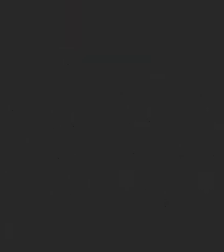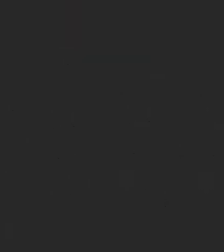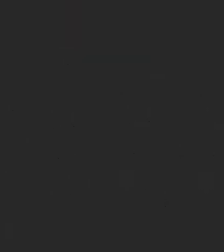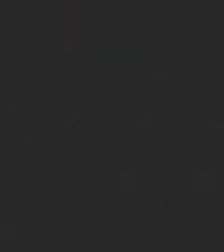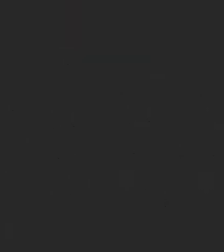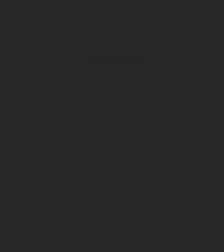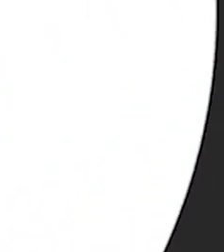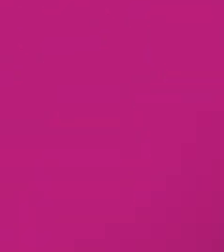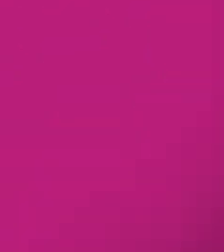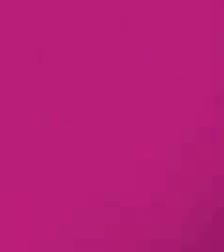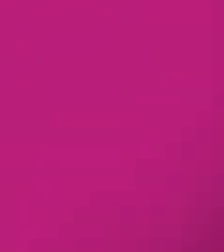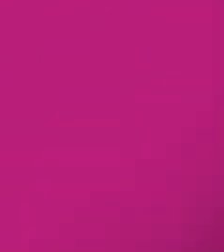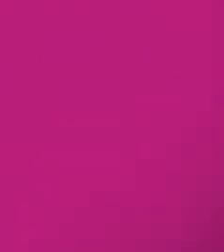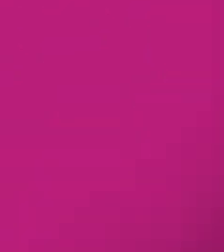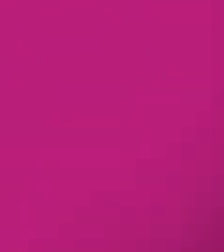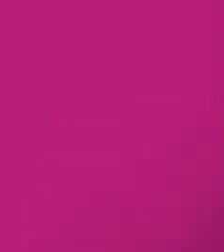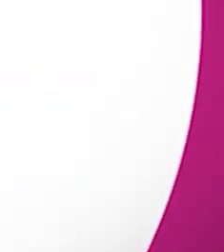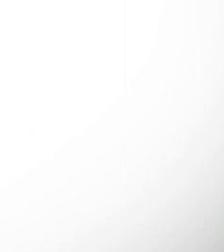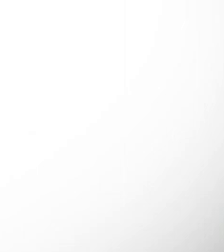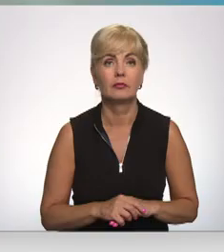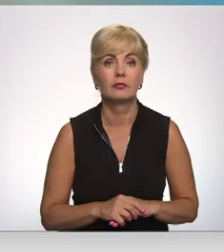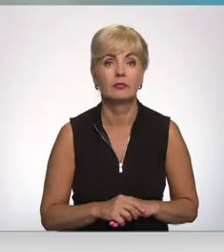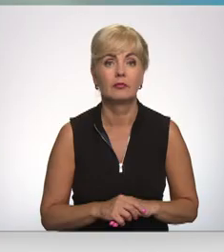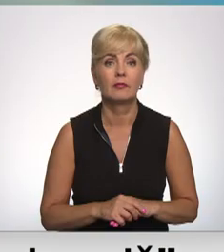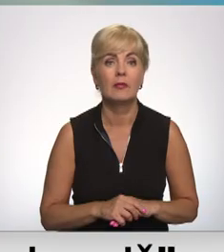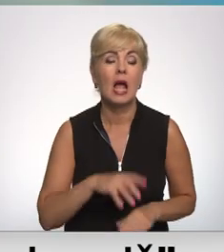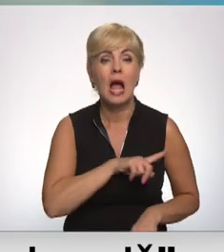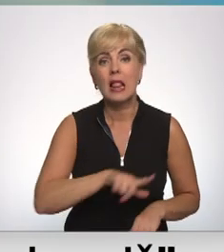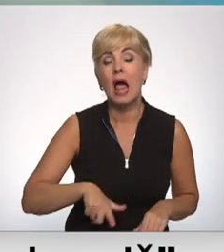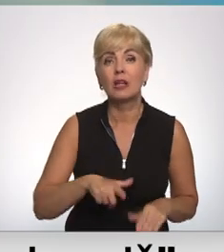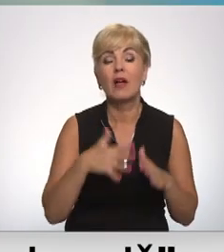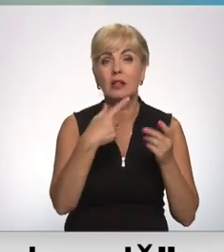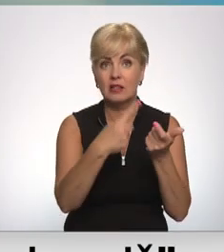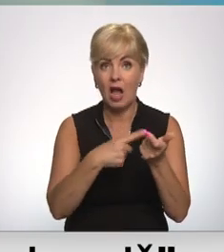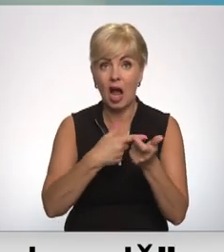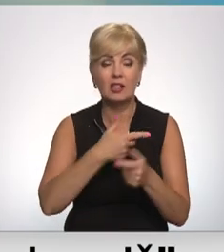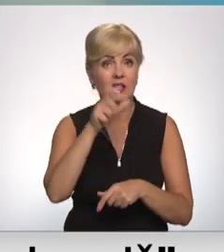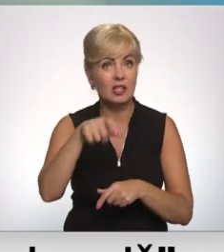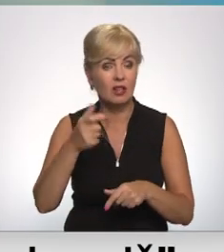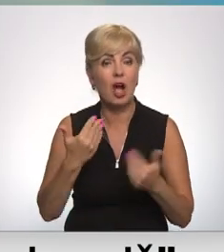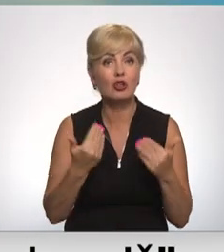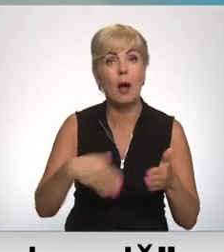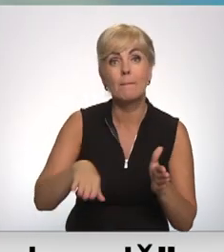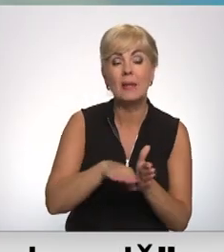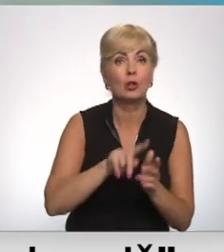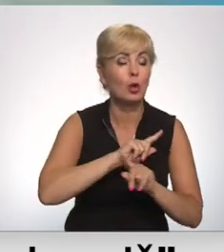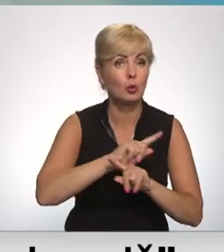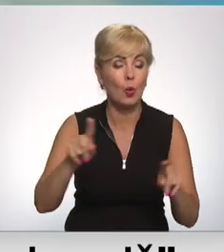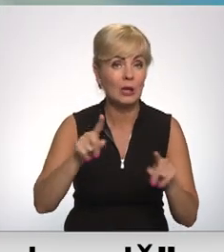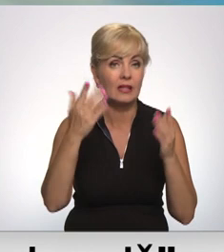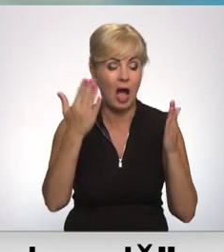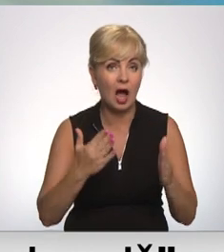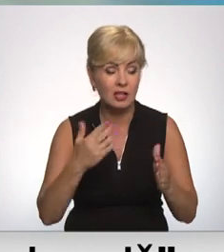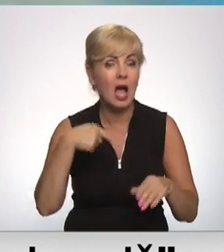Re, viss ēters ir te! Bet Latvijā liels skaits cilvēku šodien piedalījās zibakcijā Saules